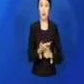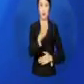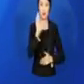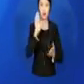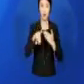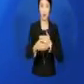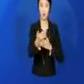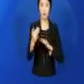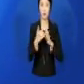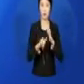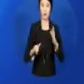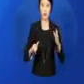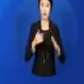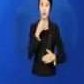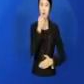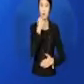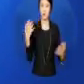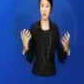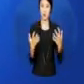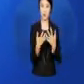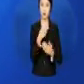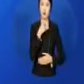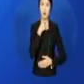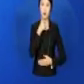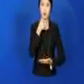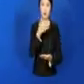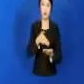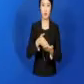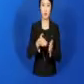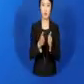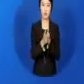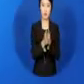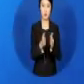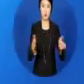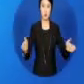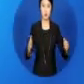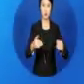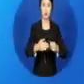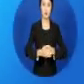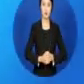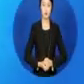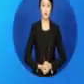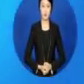가정에 웃음이 가득하길 기원하며 천안 뉴스 시작합니다.